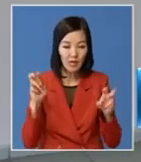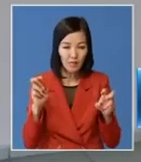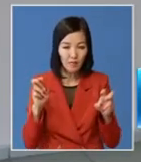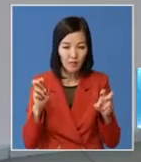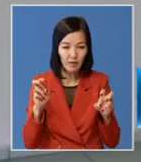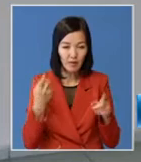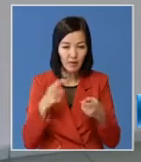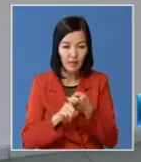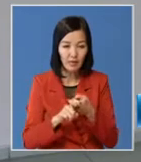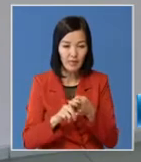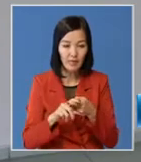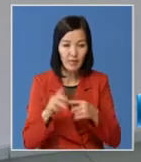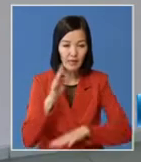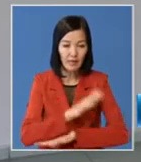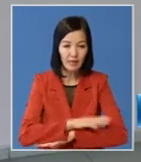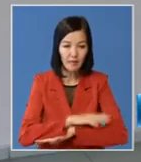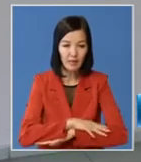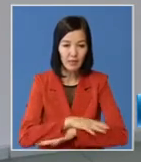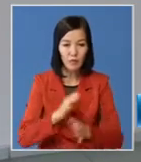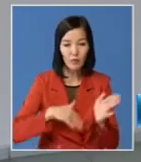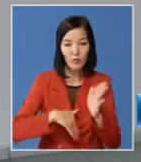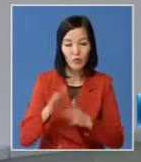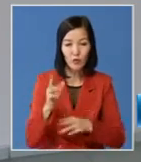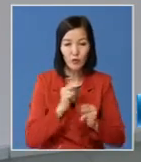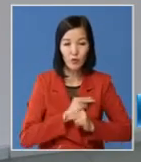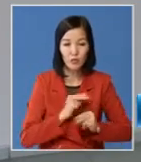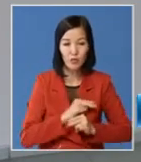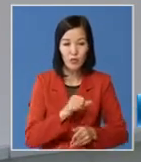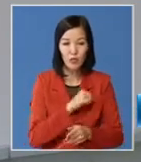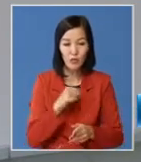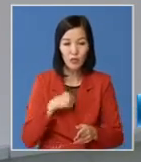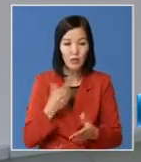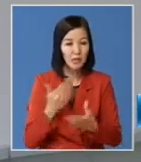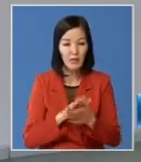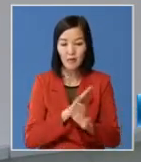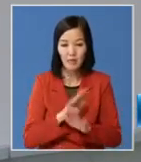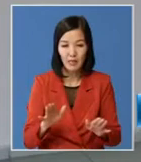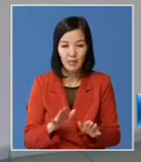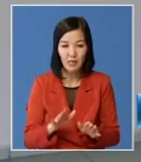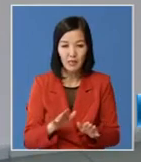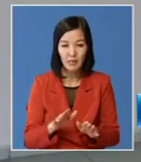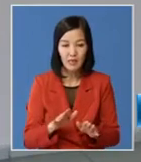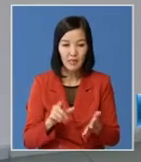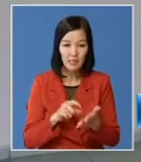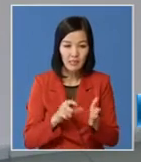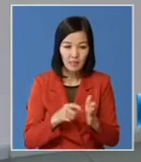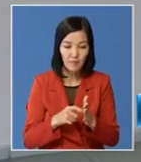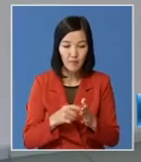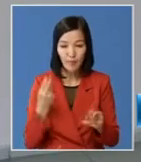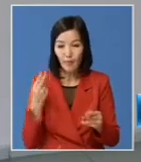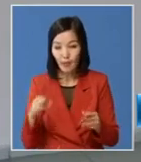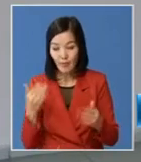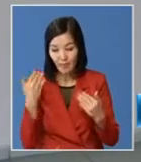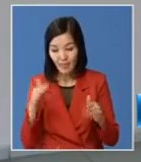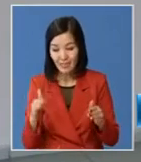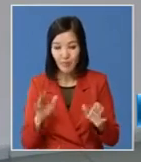аясындағы тәрбие сағаттарының үздік жұмыстарын өздері танымайтын бүгінгі осы мектептің сыныпта